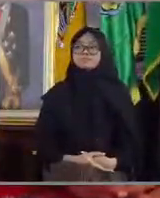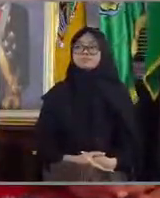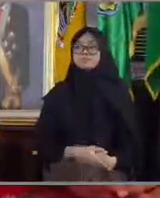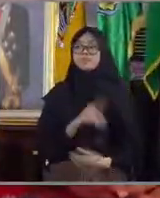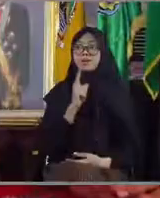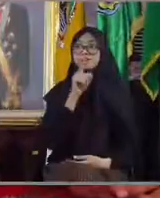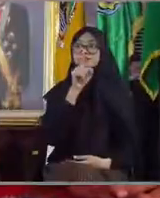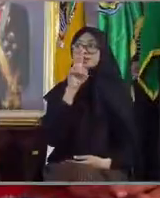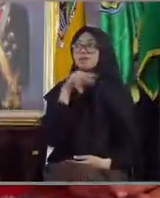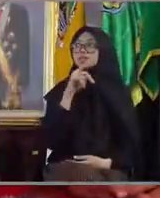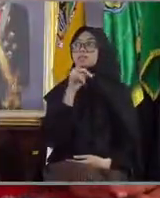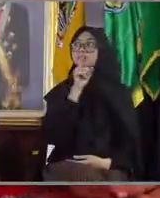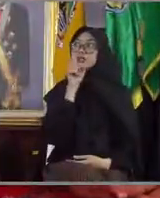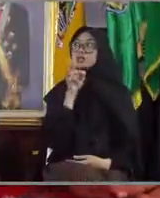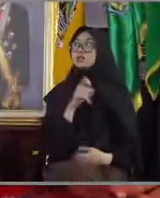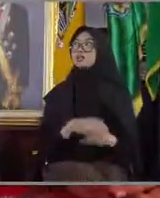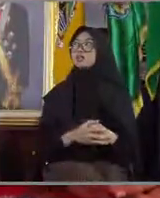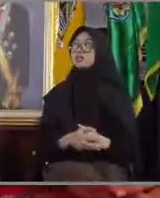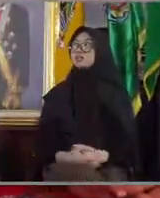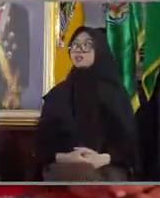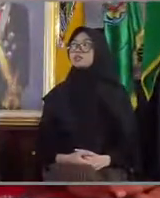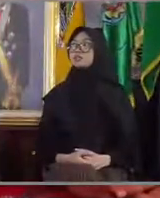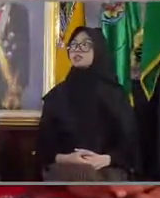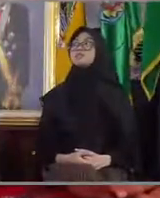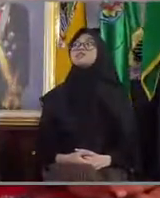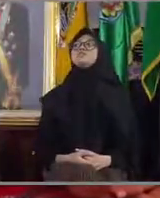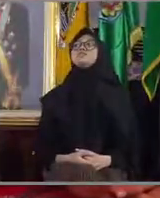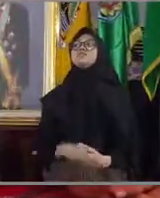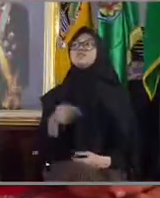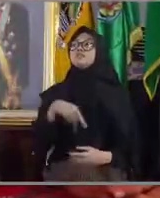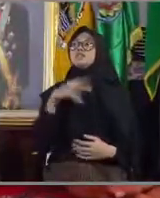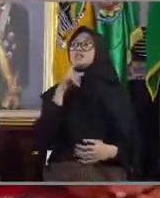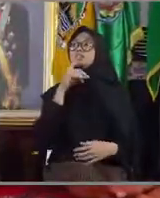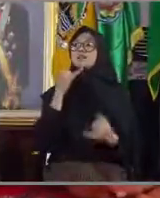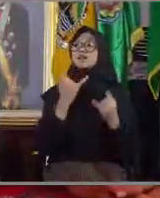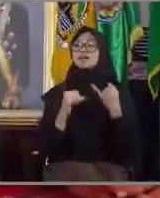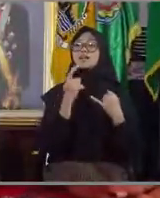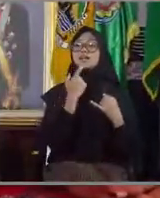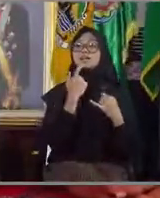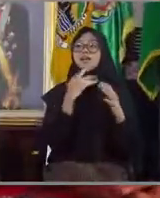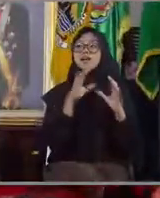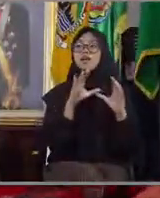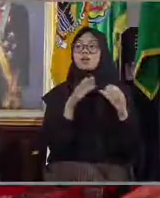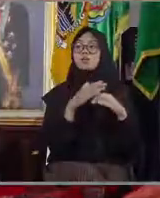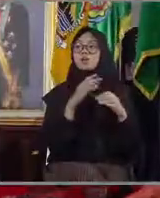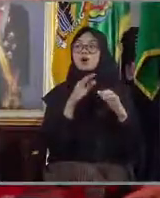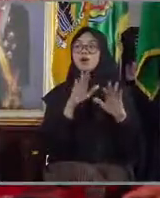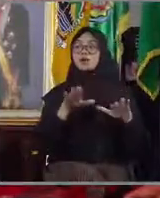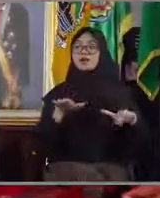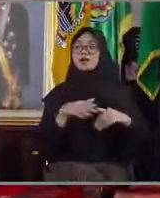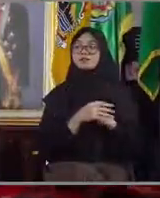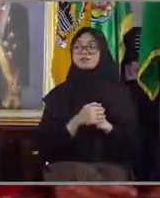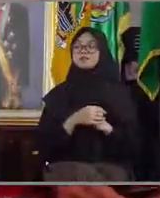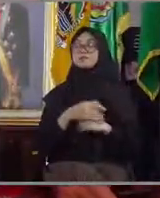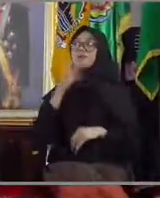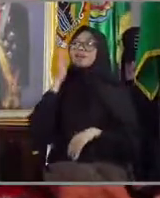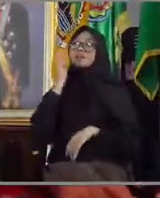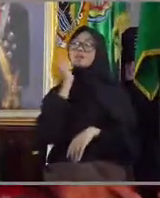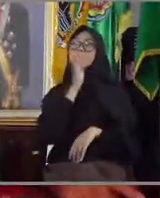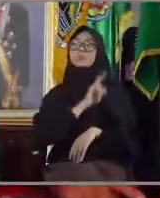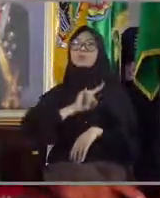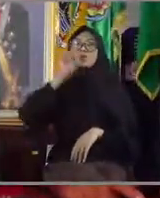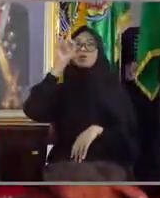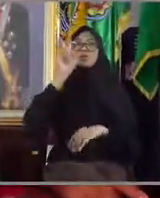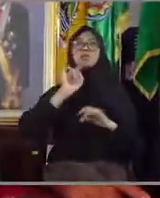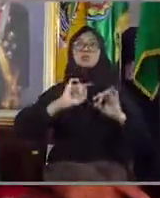ada satu lagi? Oh, oke. Terakhir ya untuk forum anak ya. Ya, terakhir ya. Untuk forum anak. Assalamualaikum warahmatullahi